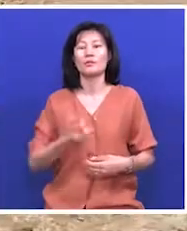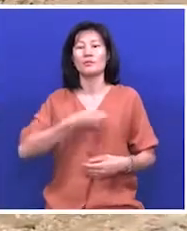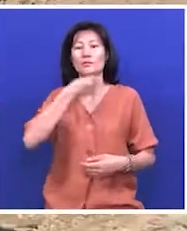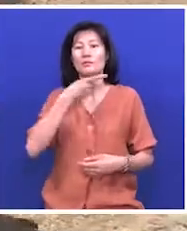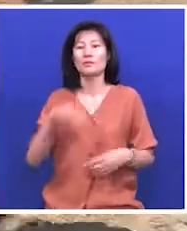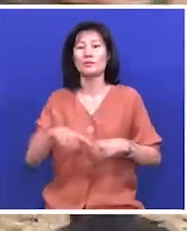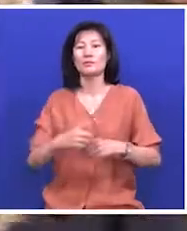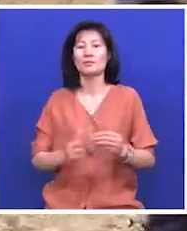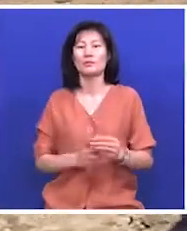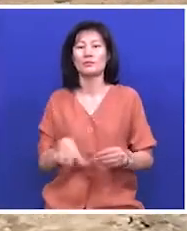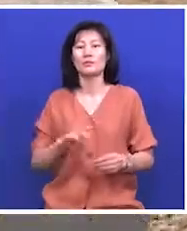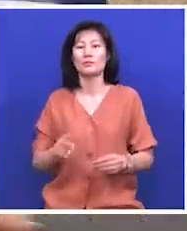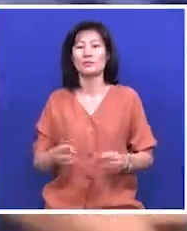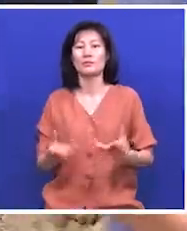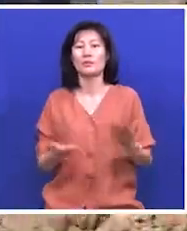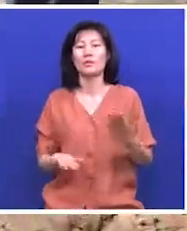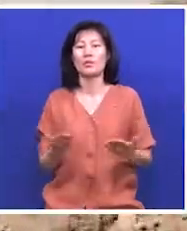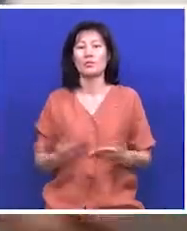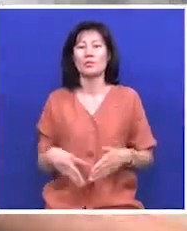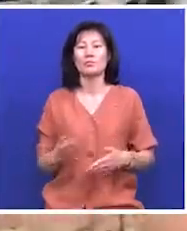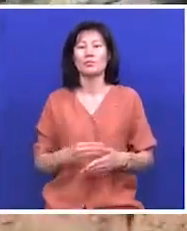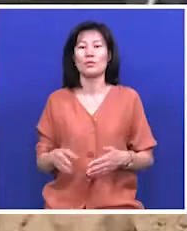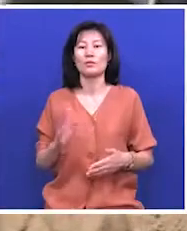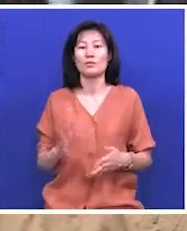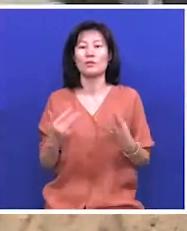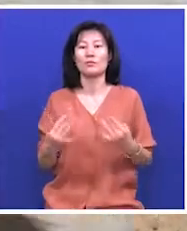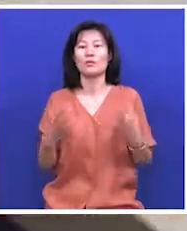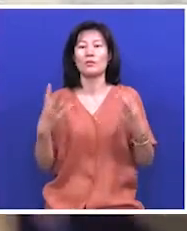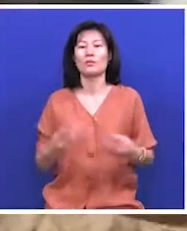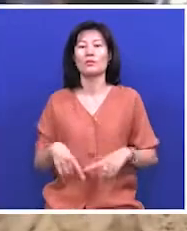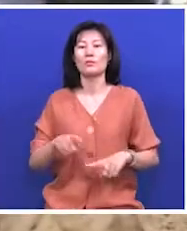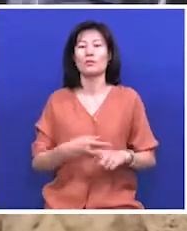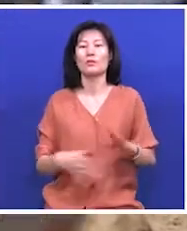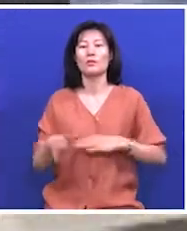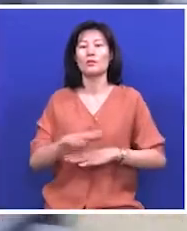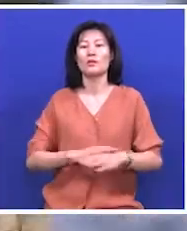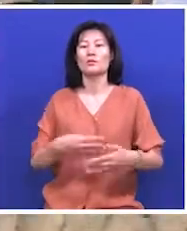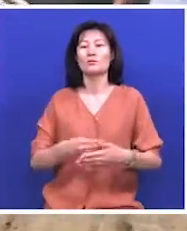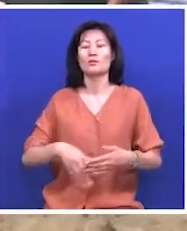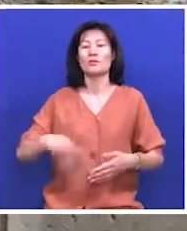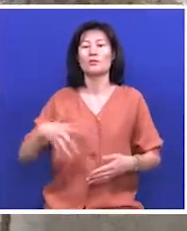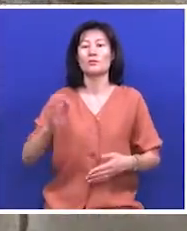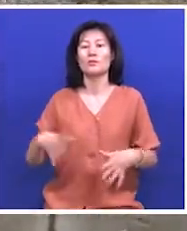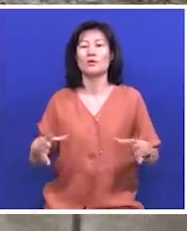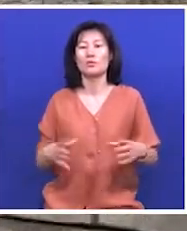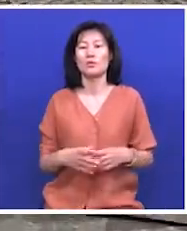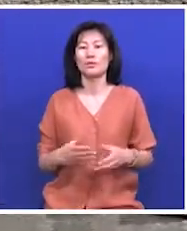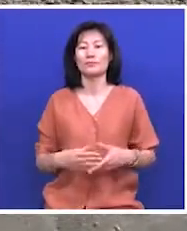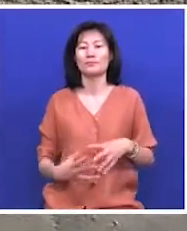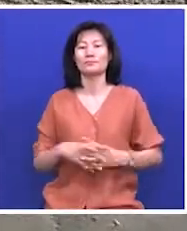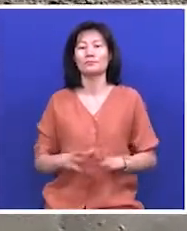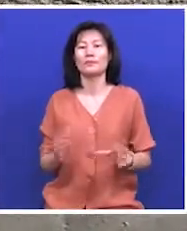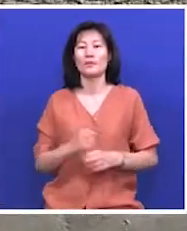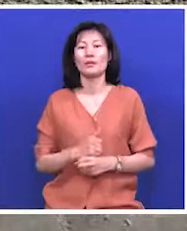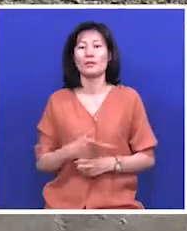ірі траншпен 17 миллион теңге көлемінде өтемақы төленбек. Бүгінгі күні бұл жалпы соманың 50% құрап отыр. Сонымен